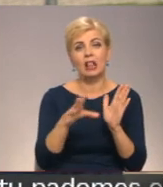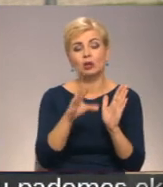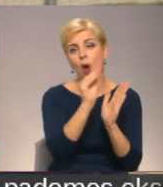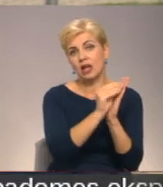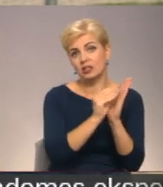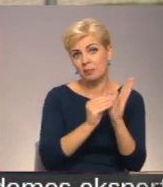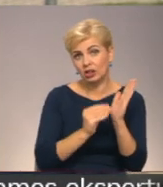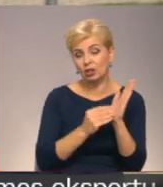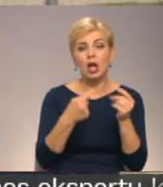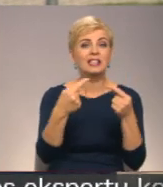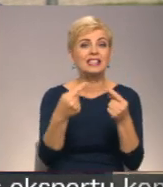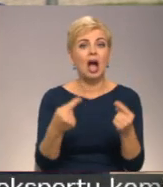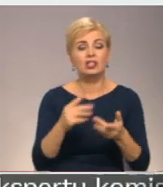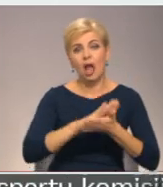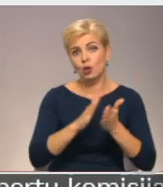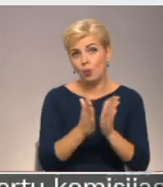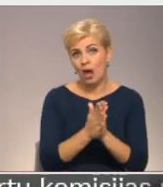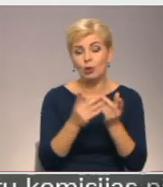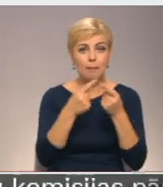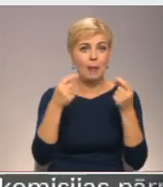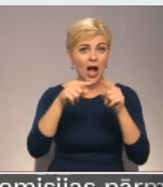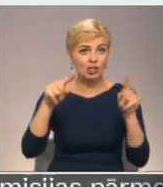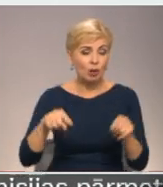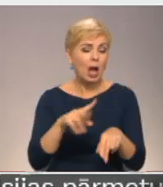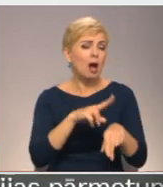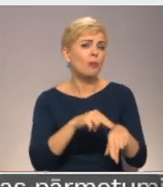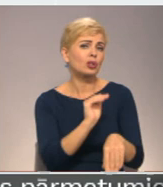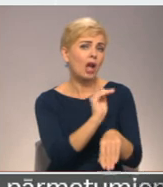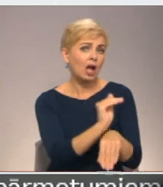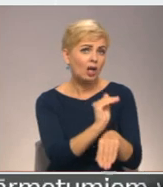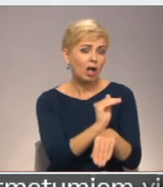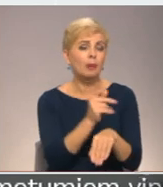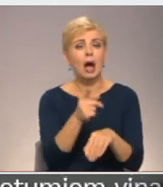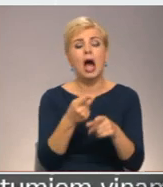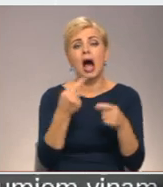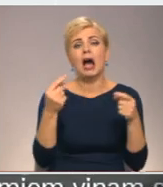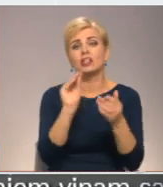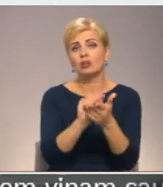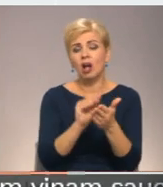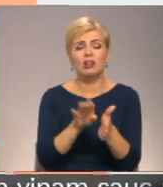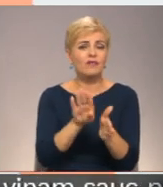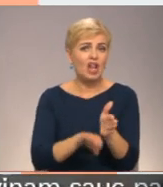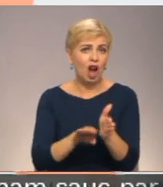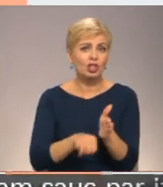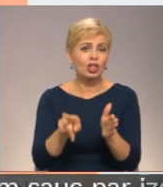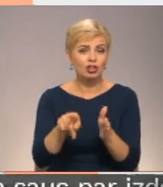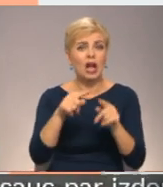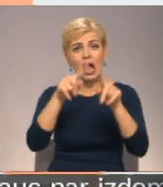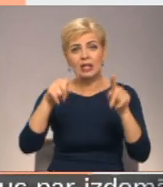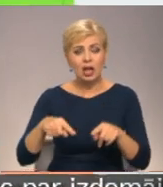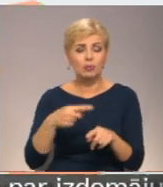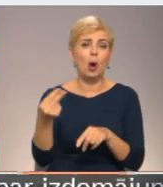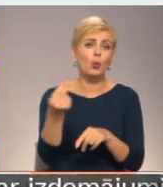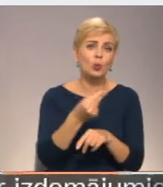aizpildīt šo saskaņoto paziņojumu. Policijā atgādina, ka paziņojuma noformēšana ir vienkārša. Jāizpilda ailes,